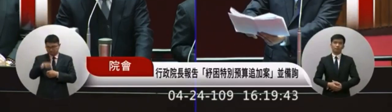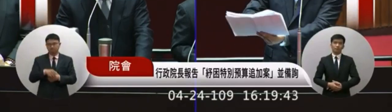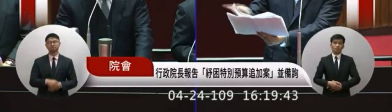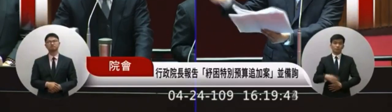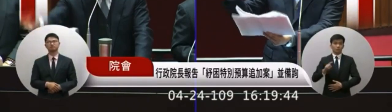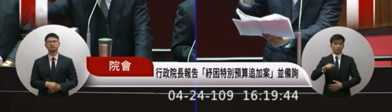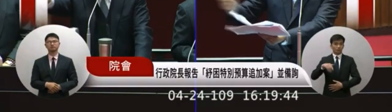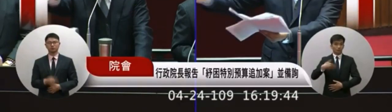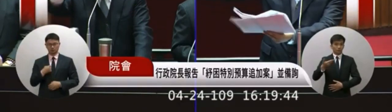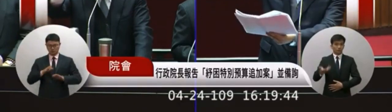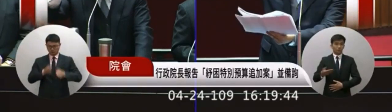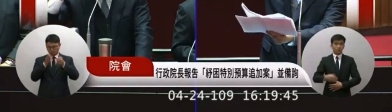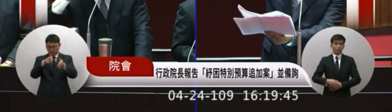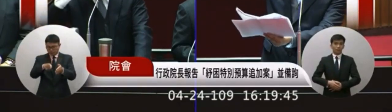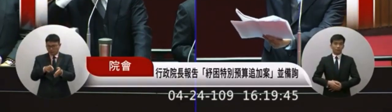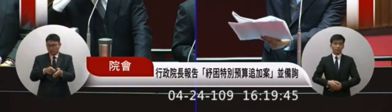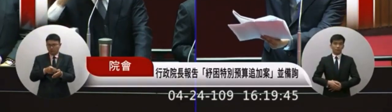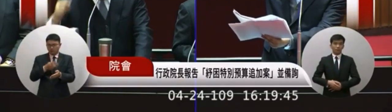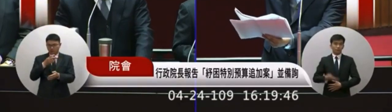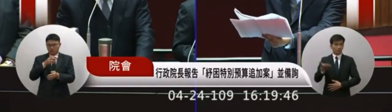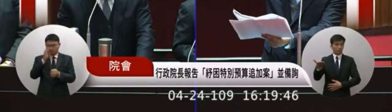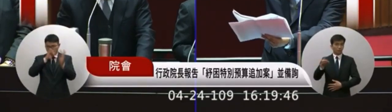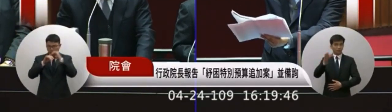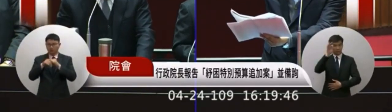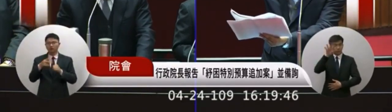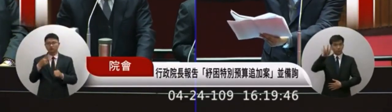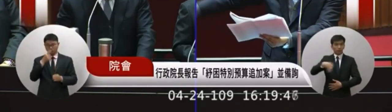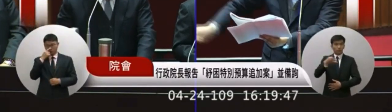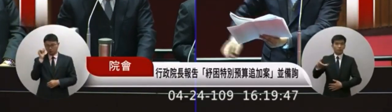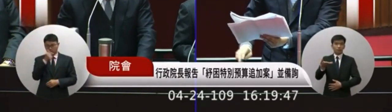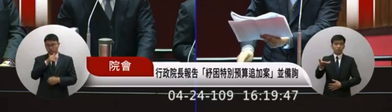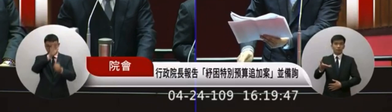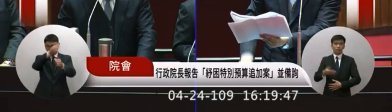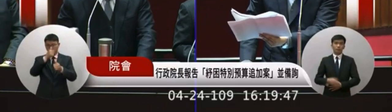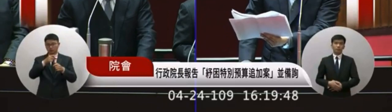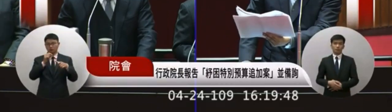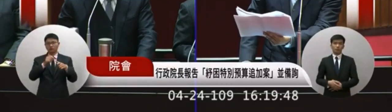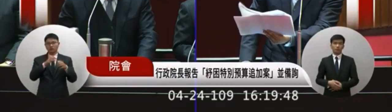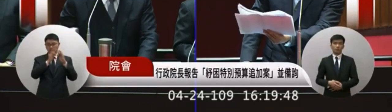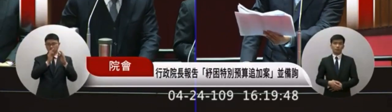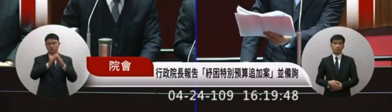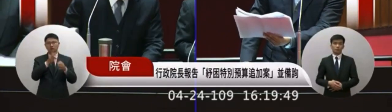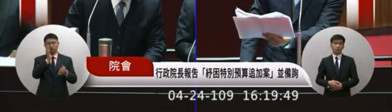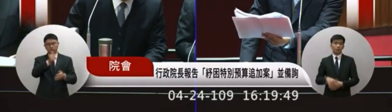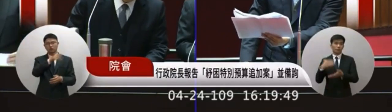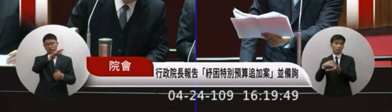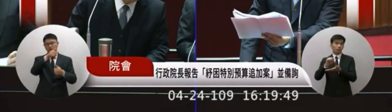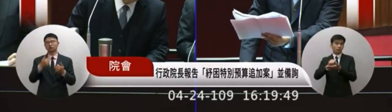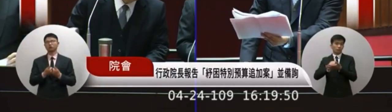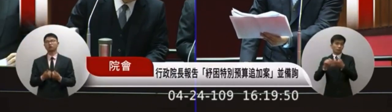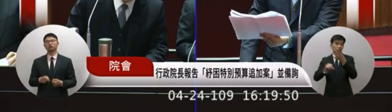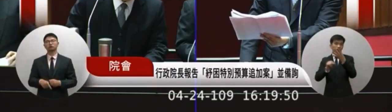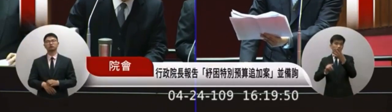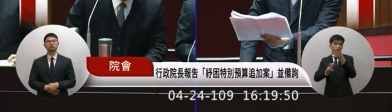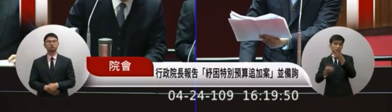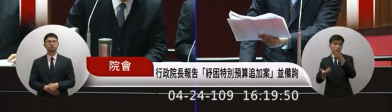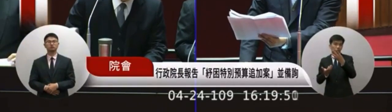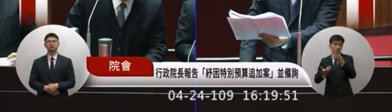再往下看，来这个表， 特别把这些董事长总经理找来， 这个到4月20号